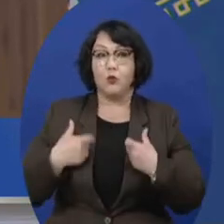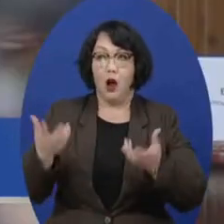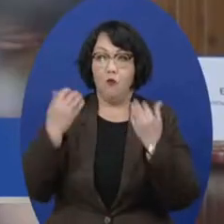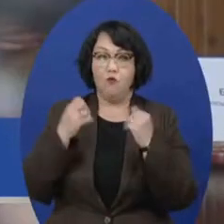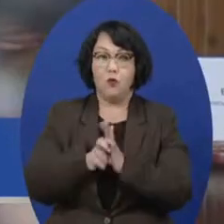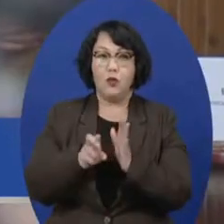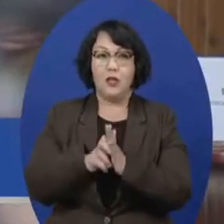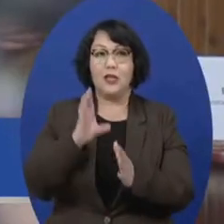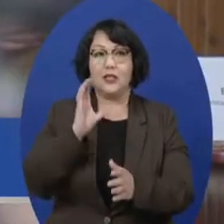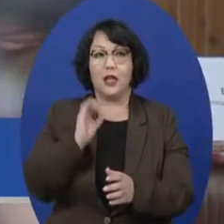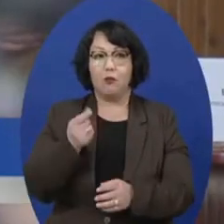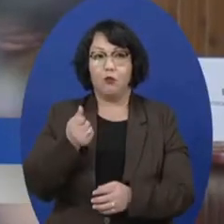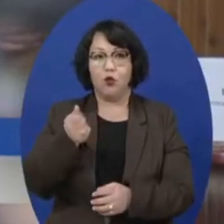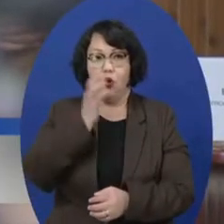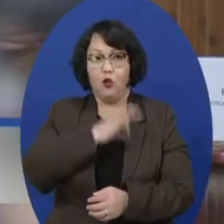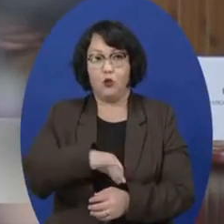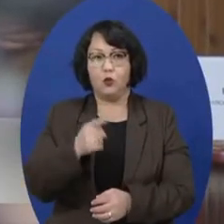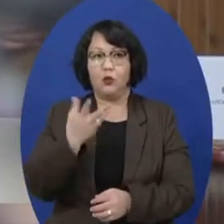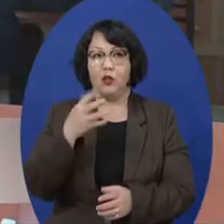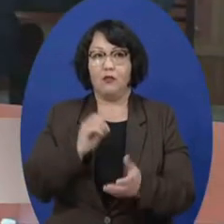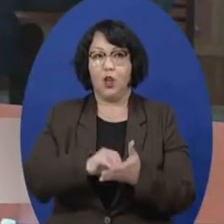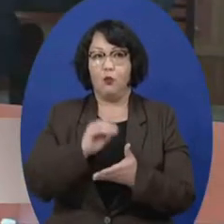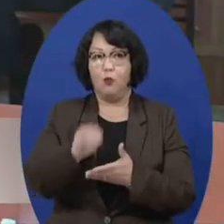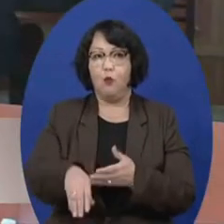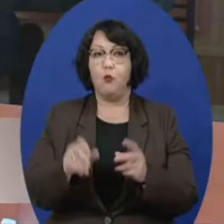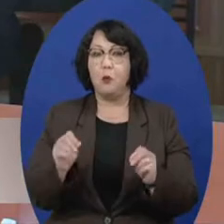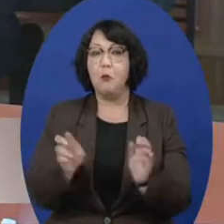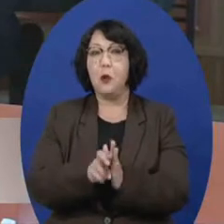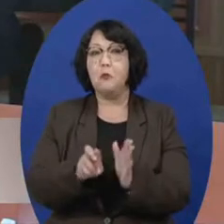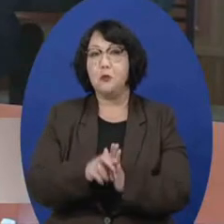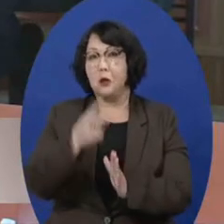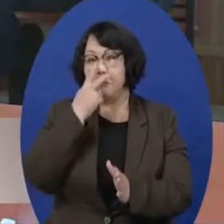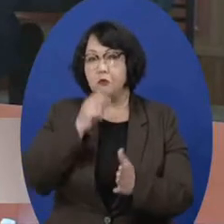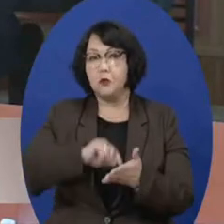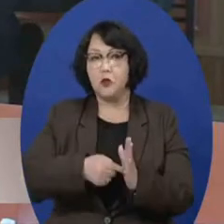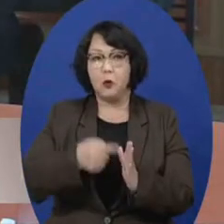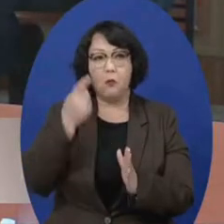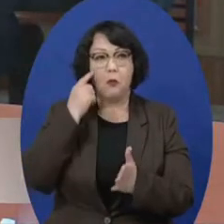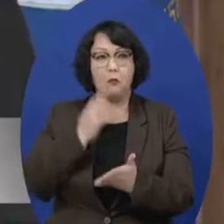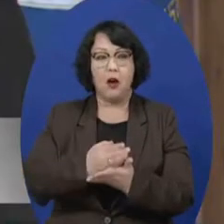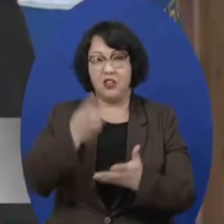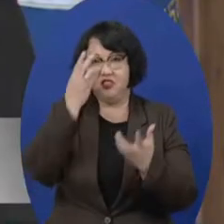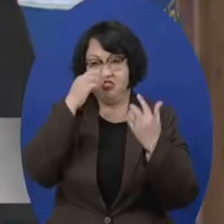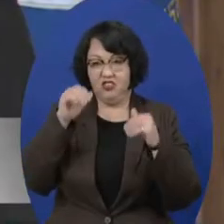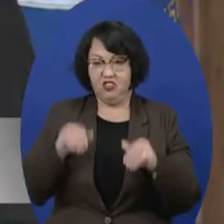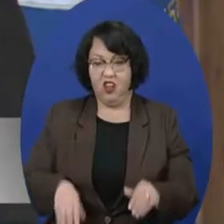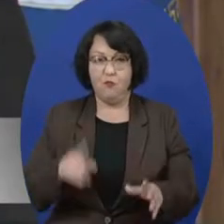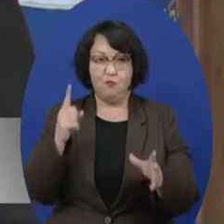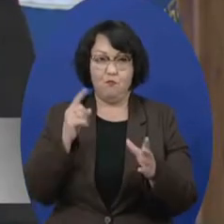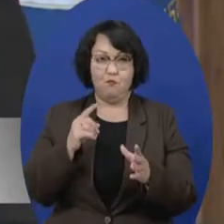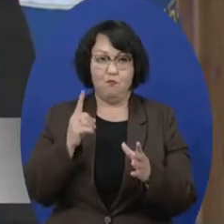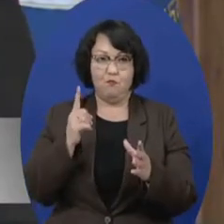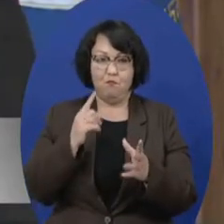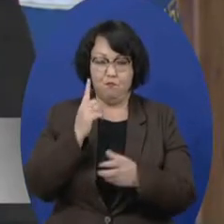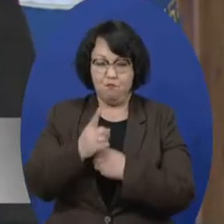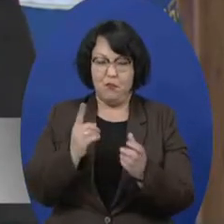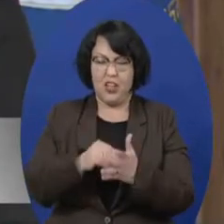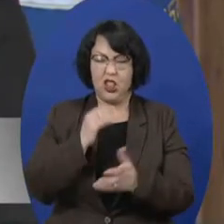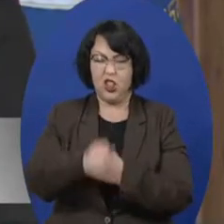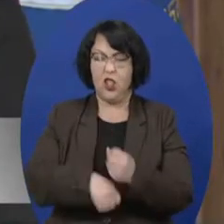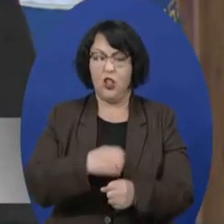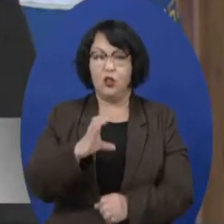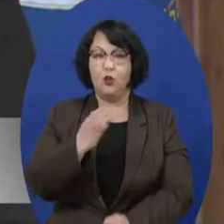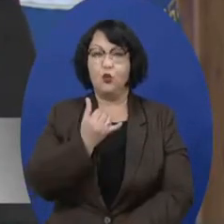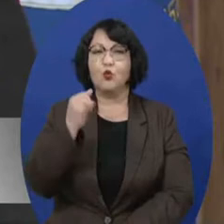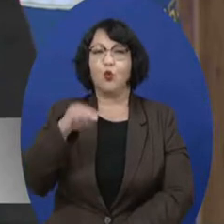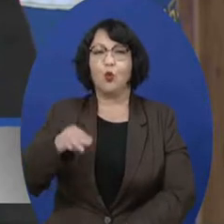орлогыг 150 тэрбум төгрөх боломжтой гэсэн ийм тоцоолыг гаргаж байгаа юм аа. Мянганы сууд хүн эзэн Чингис хааны дурсгалын цогцлбарыг за түүний мэндэлсэн Хинтэй